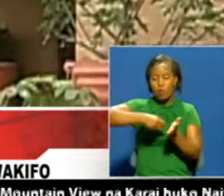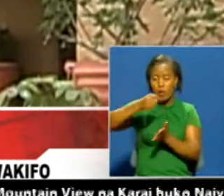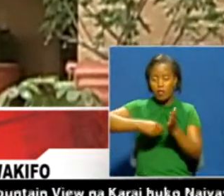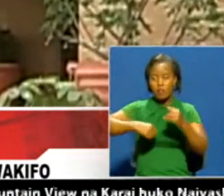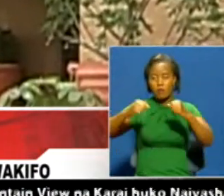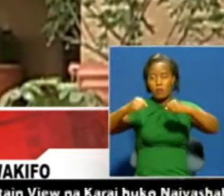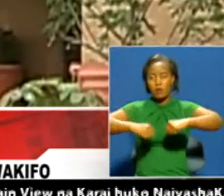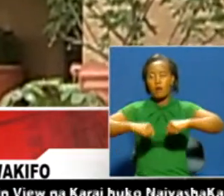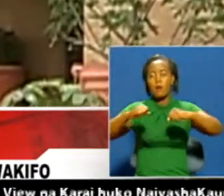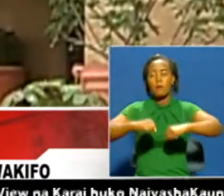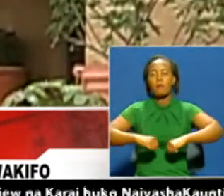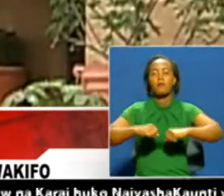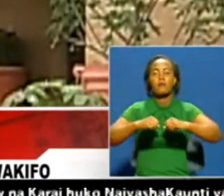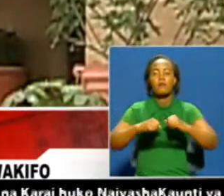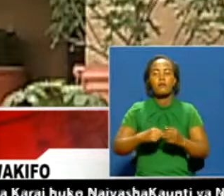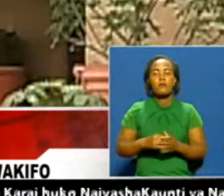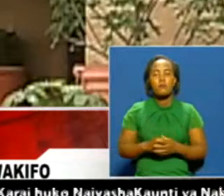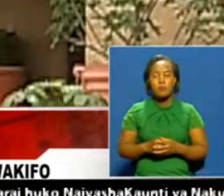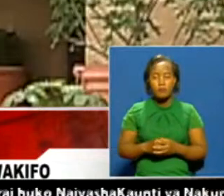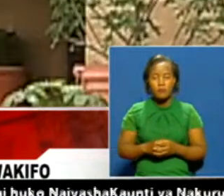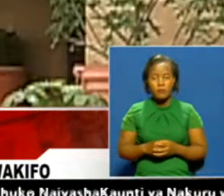Ben Chumba, Darubini.